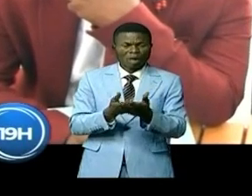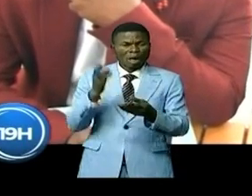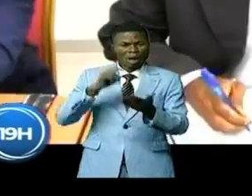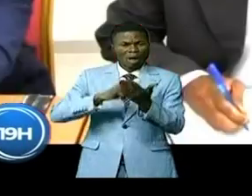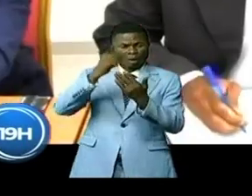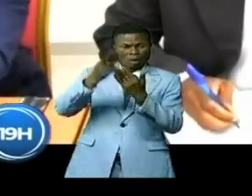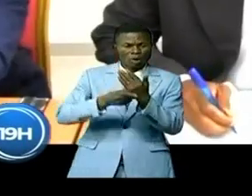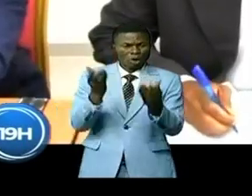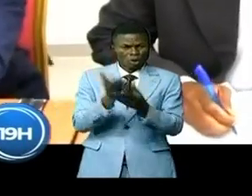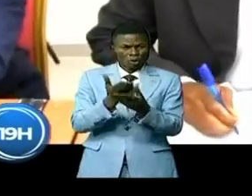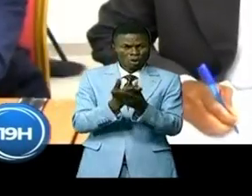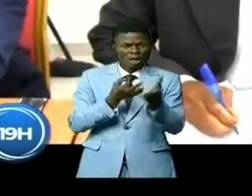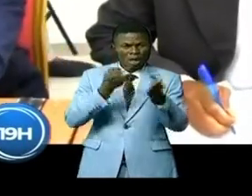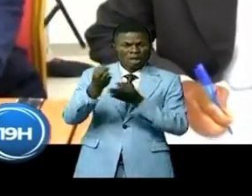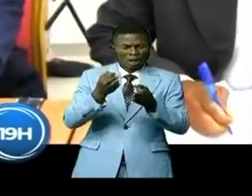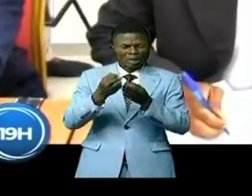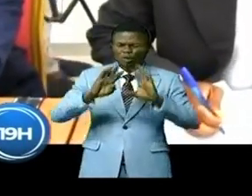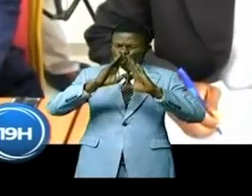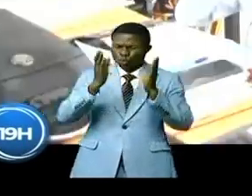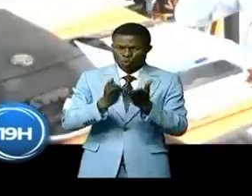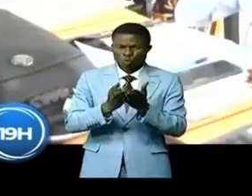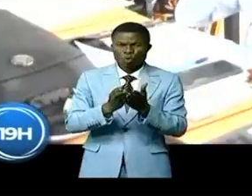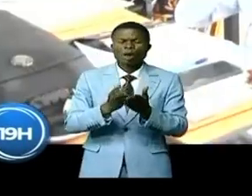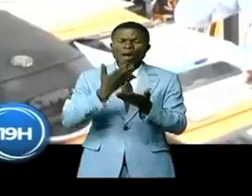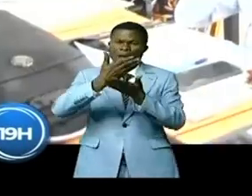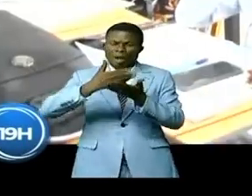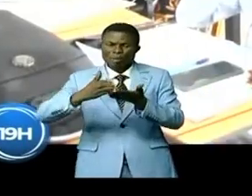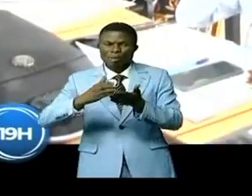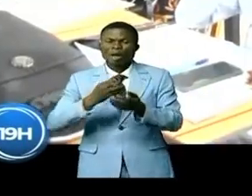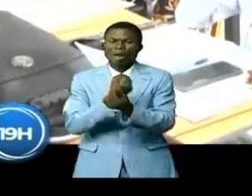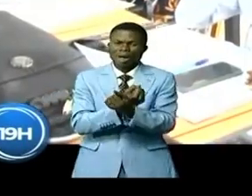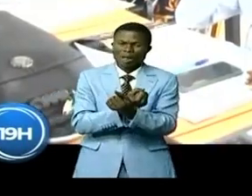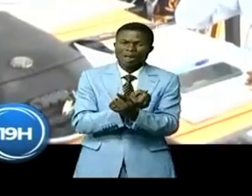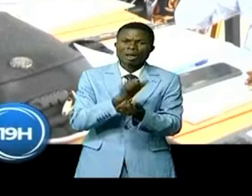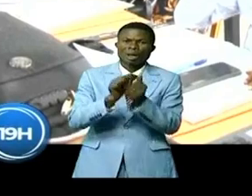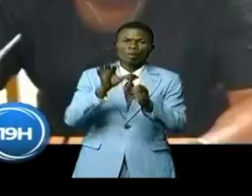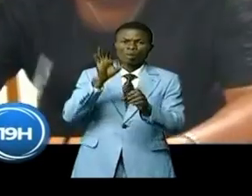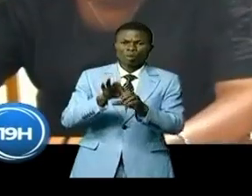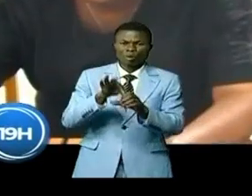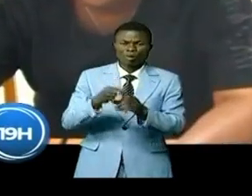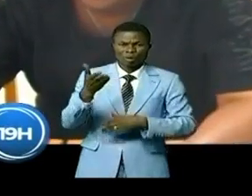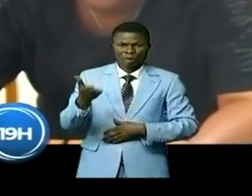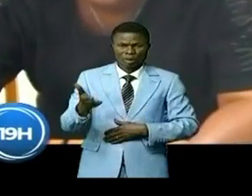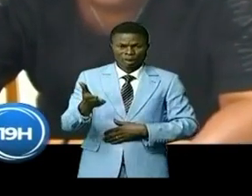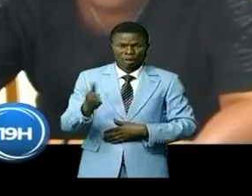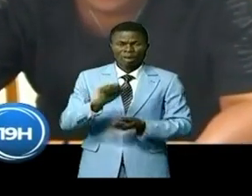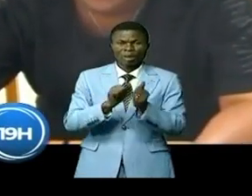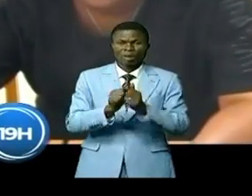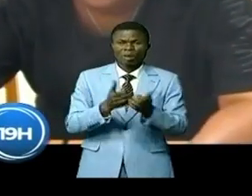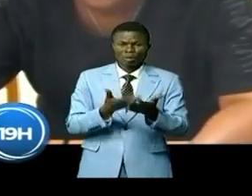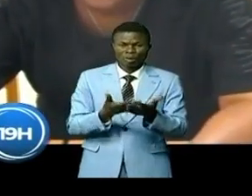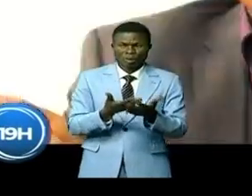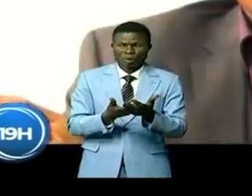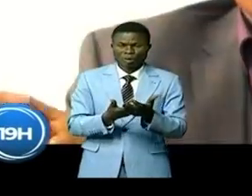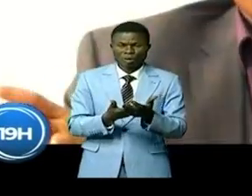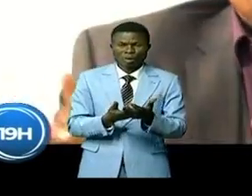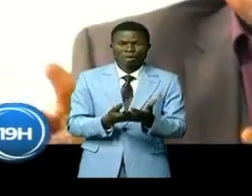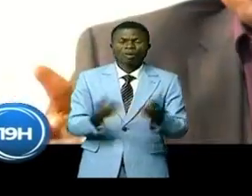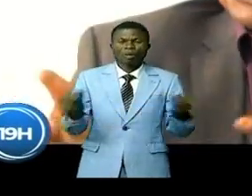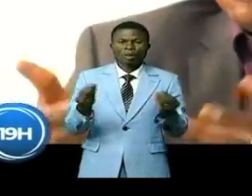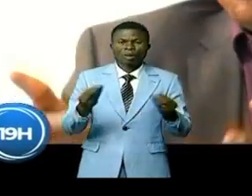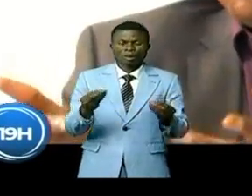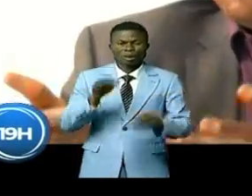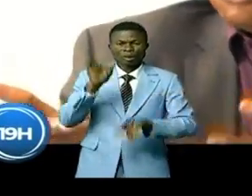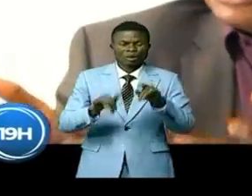qui détaillera dans le moindre détail toutes les étapes à suivre pour le bon déroulement des prochaines échéances électorales. Pour Jérôme Bonceau,